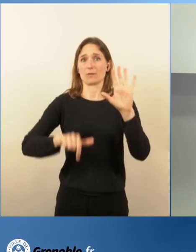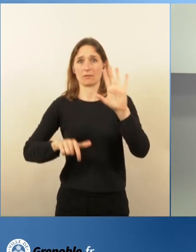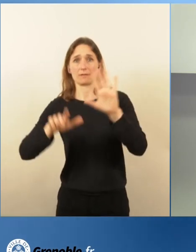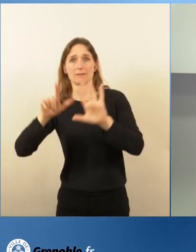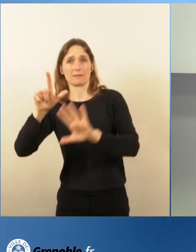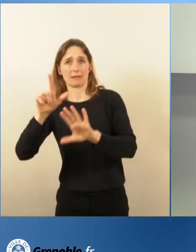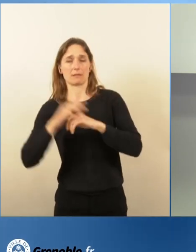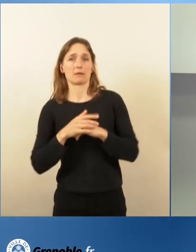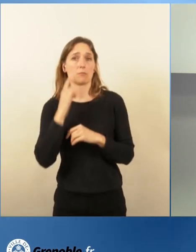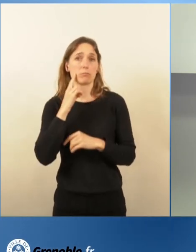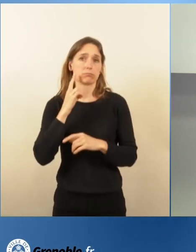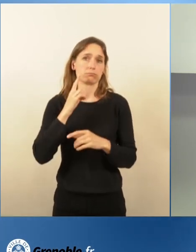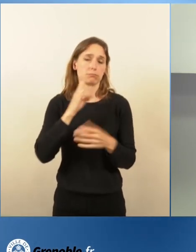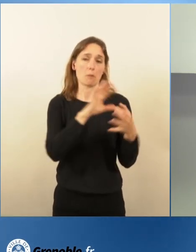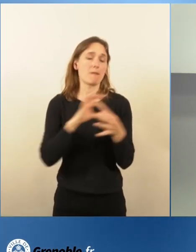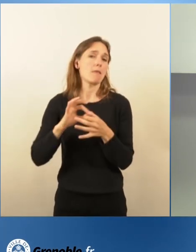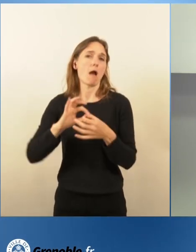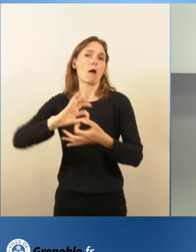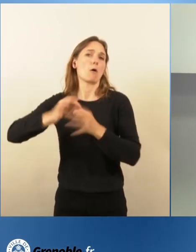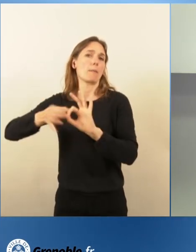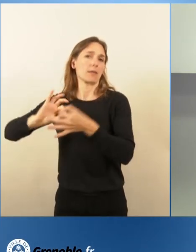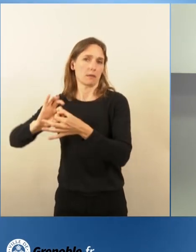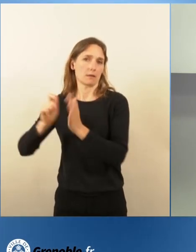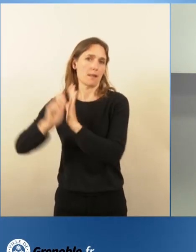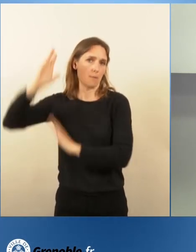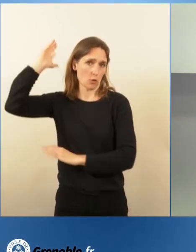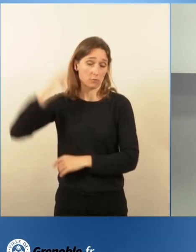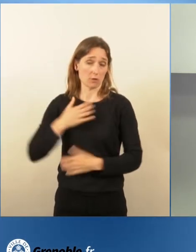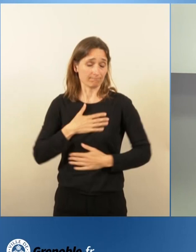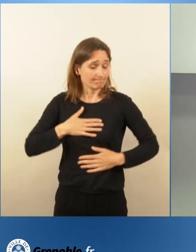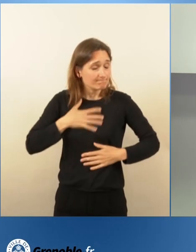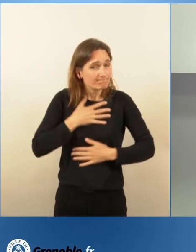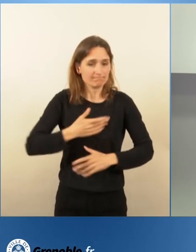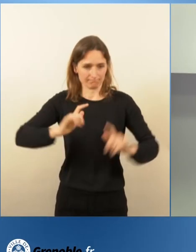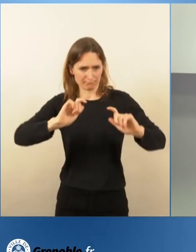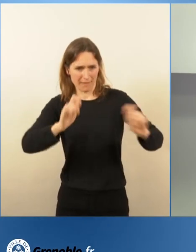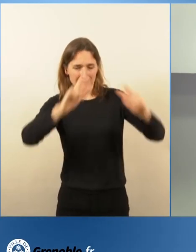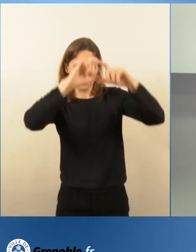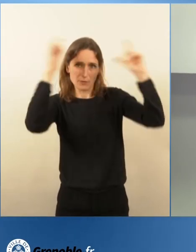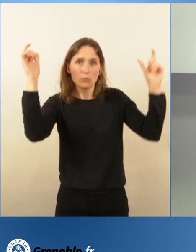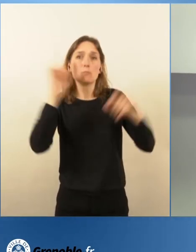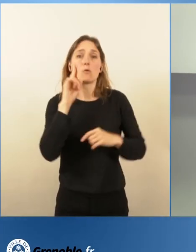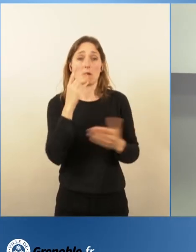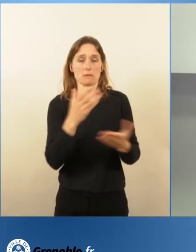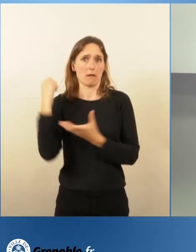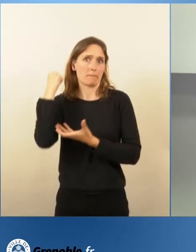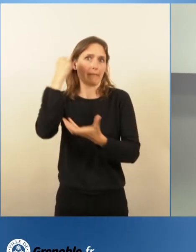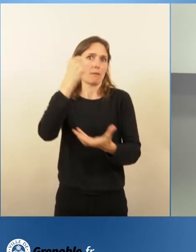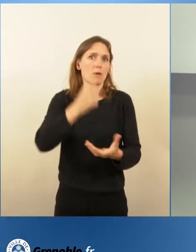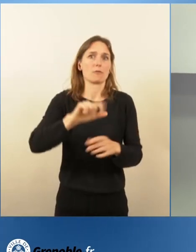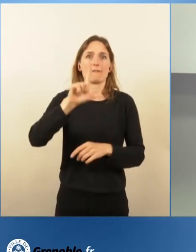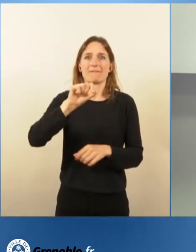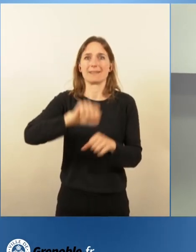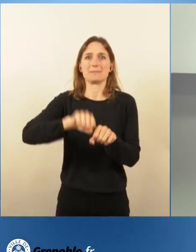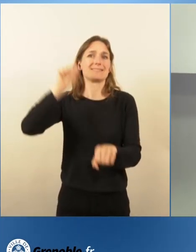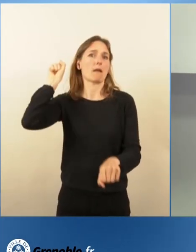évidemment on s'en réjouit je m'en réjouis en tout cas à titre personnel parce que ce patrimoine du 20e